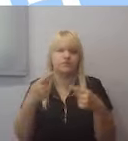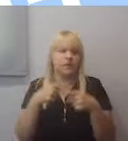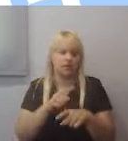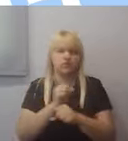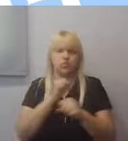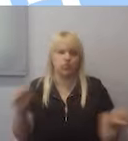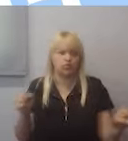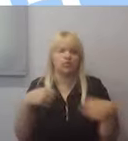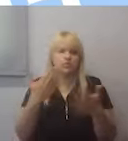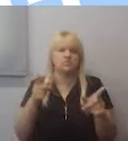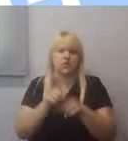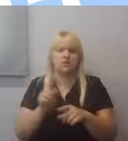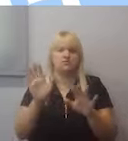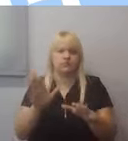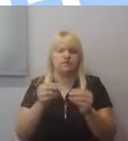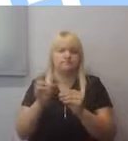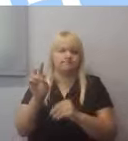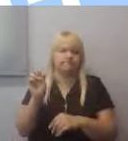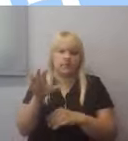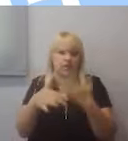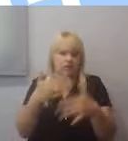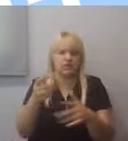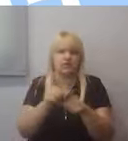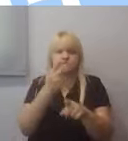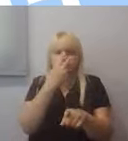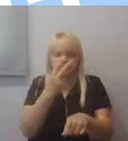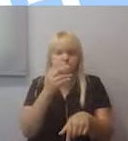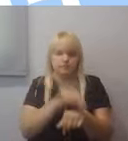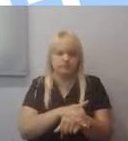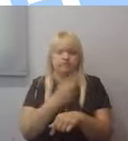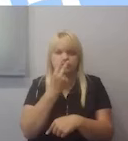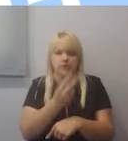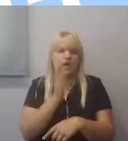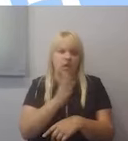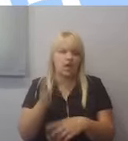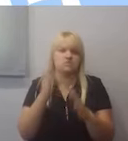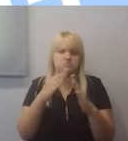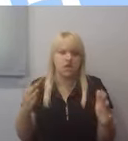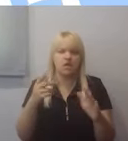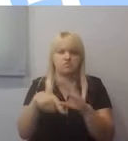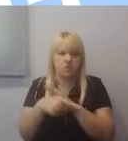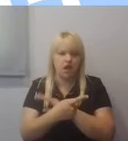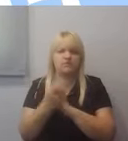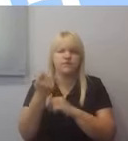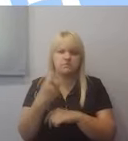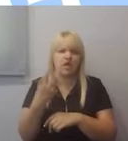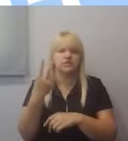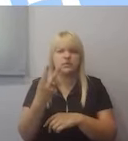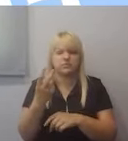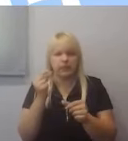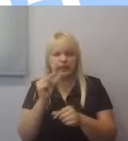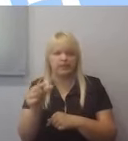slaidā redzēsiet nofiksējiet skatieties katrā mājā pagrab ā vismaz minimālais nepieciešamais